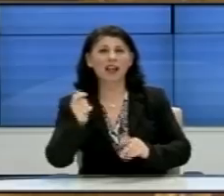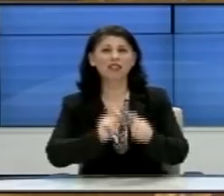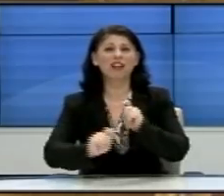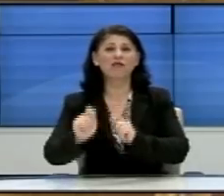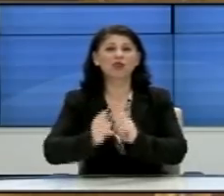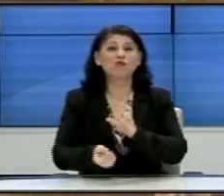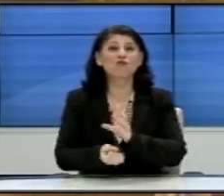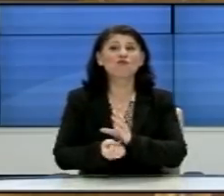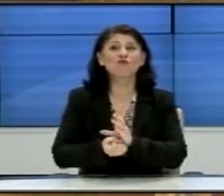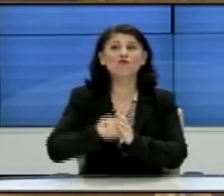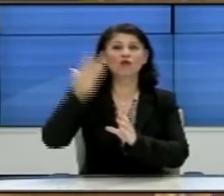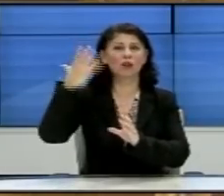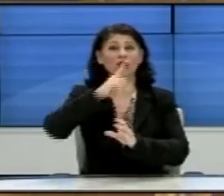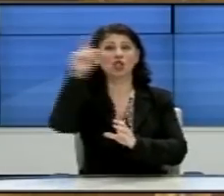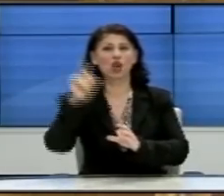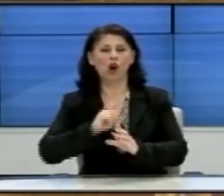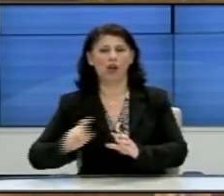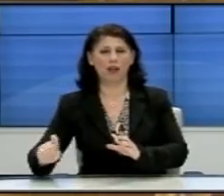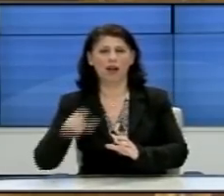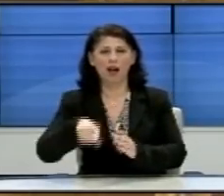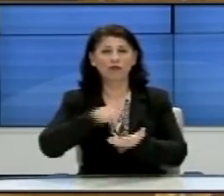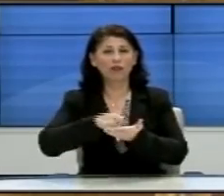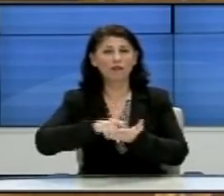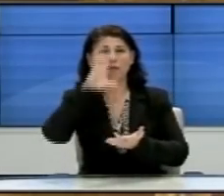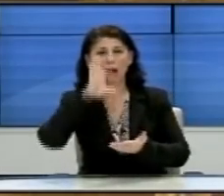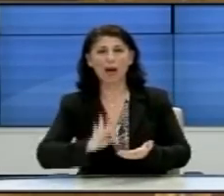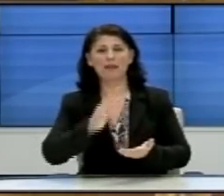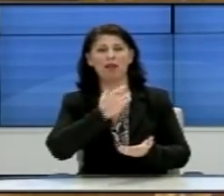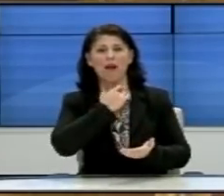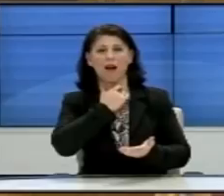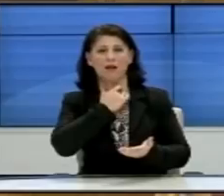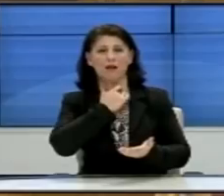ζωής τους και θα είναι γραμμένο με τις πραγματικές ανάγκες